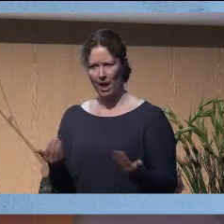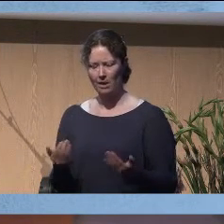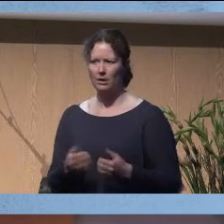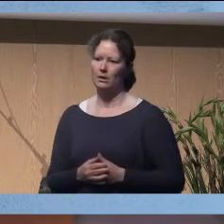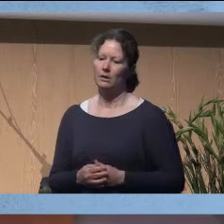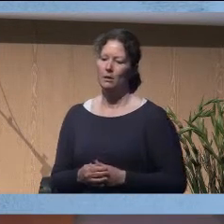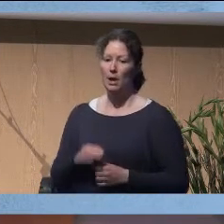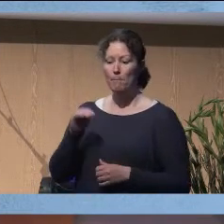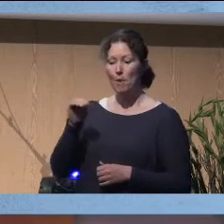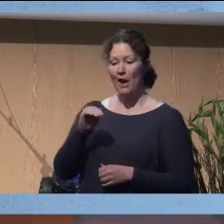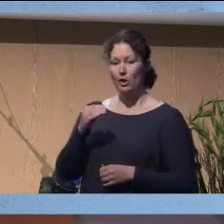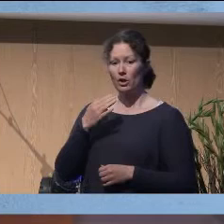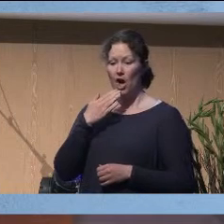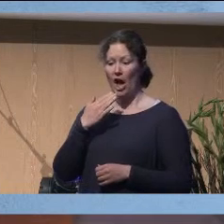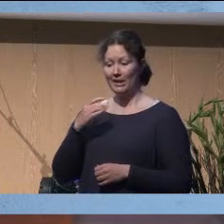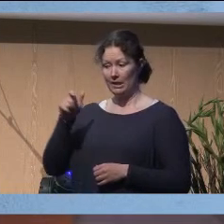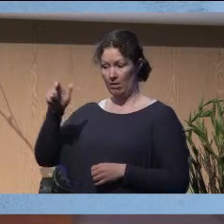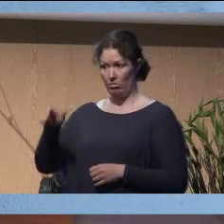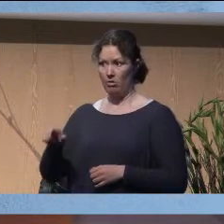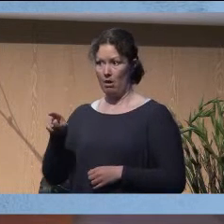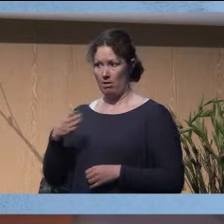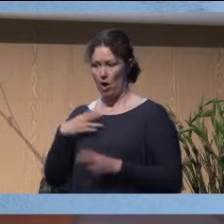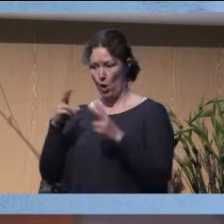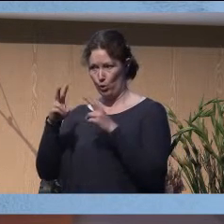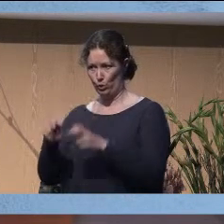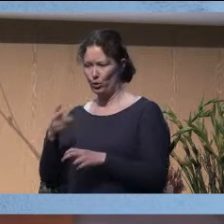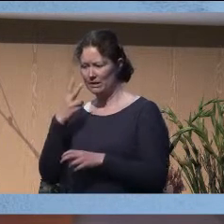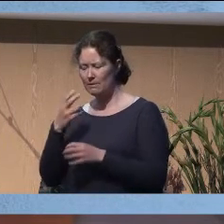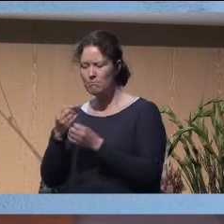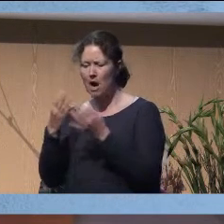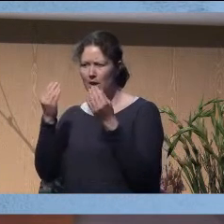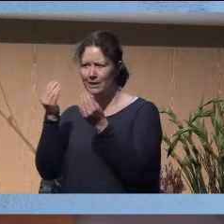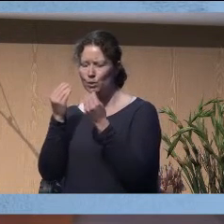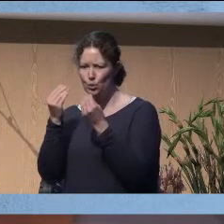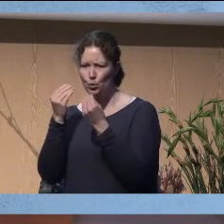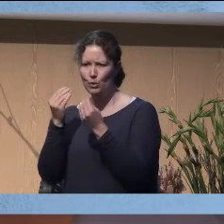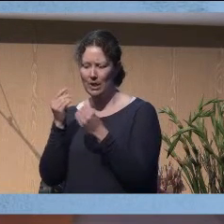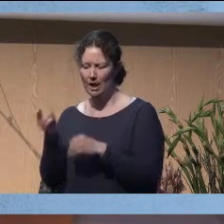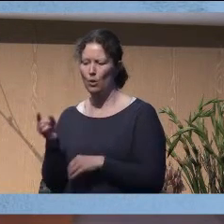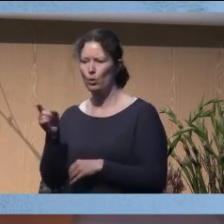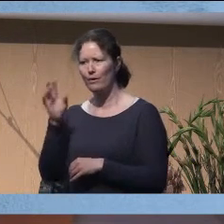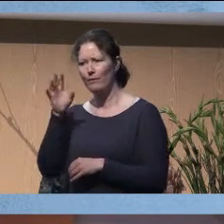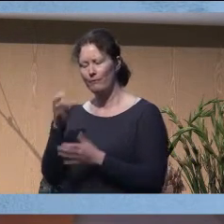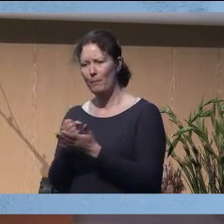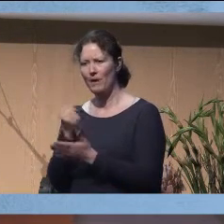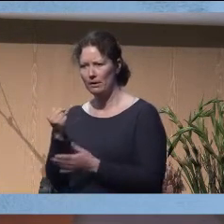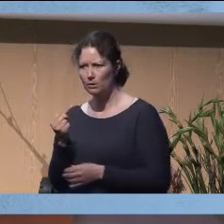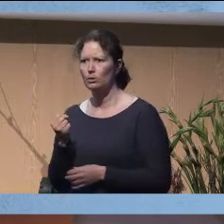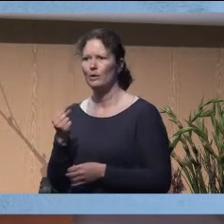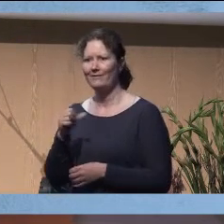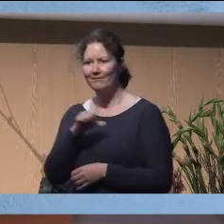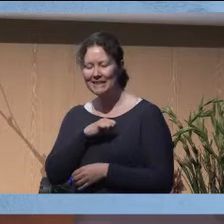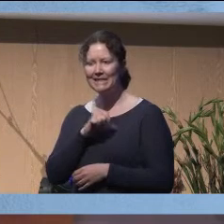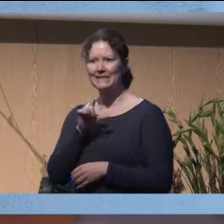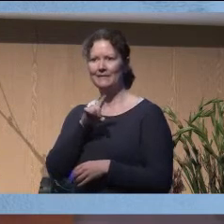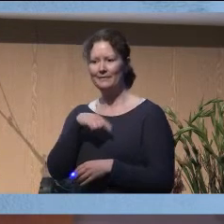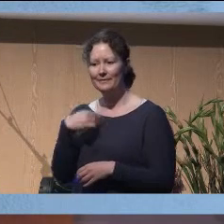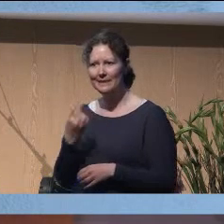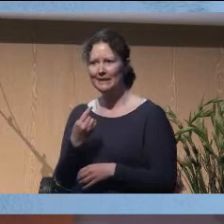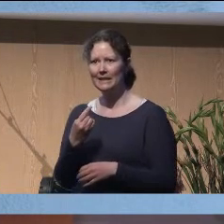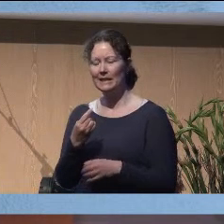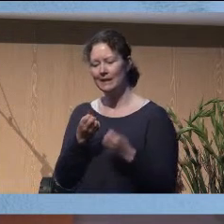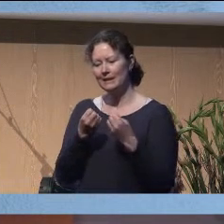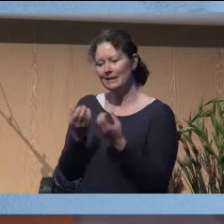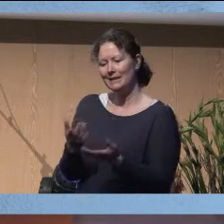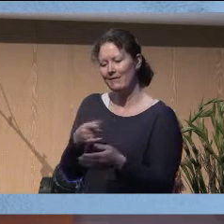Mary O'Hagan har undersøkt og sett på mange studier, metastudier, og funnet ut at hvis vi gir